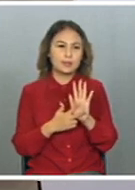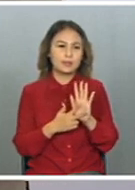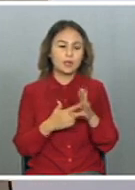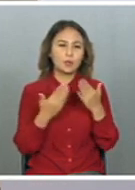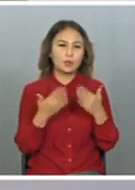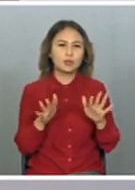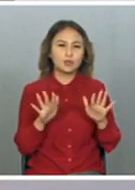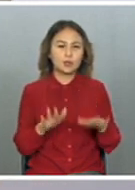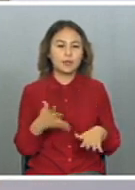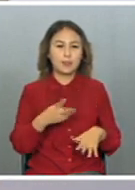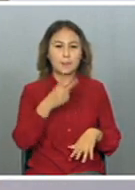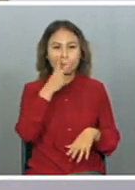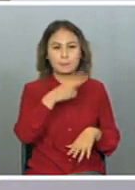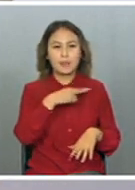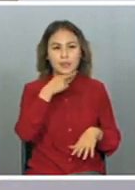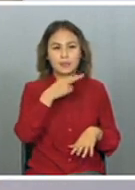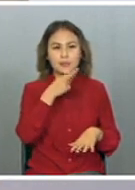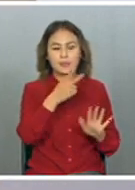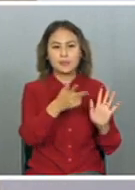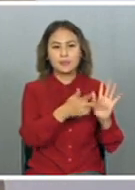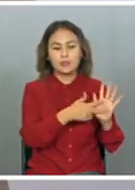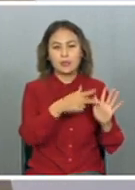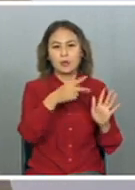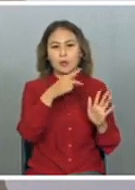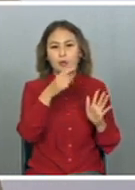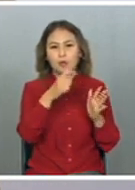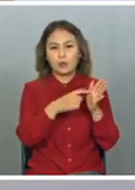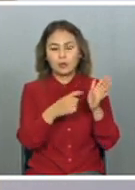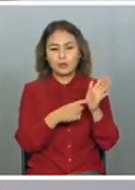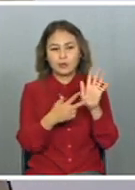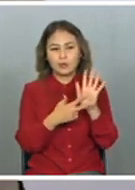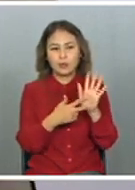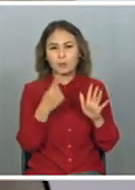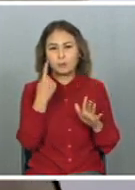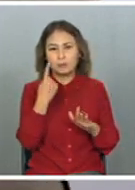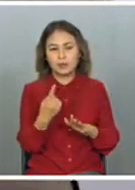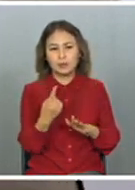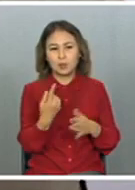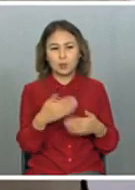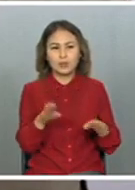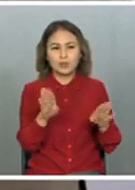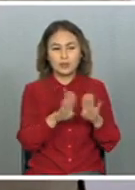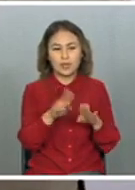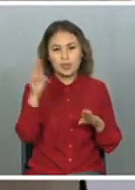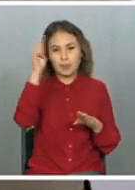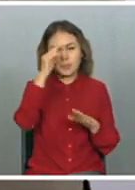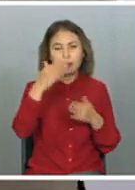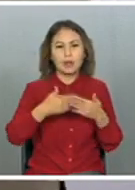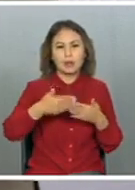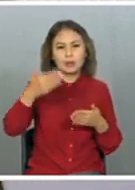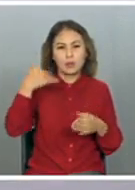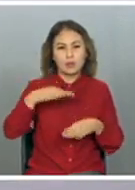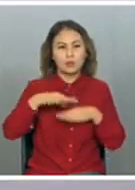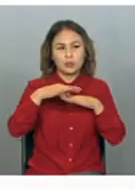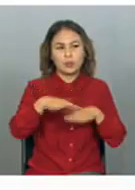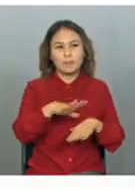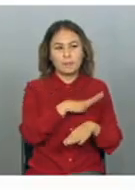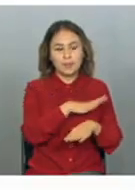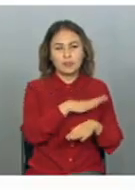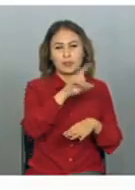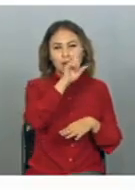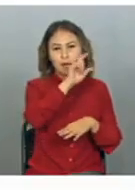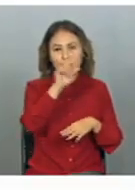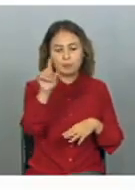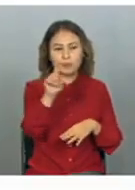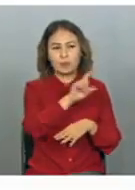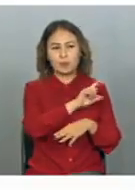жерде байқасаңыздар, 8'ден 8 бірге тең болып тұр. Осы сабақтың алдында біз өткен болатынбыз. Алымы да